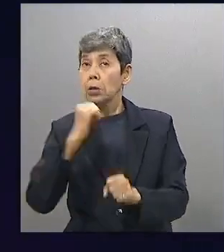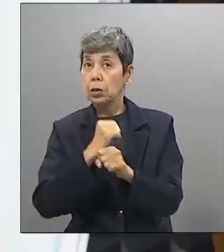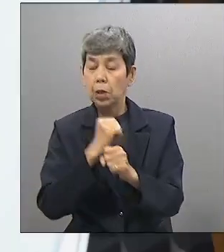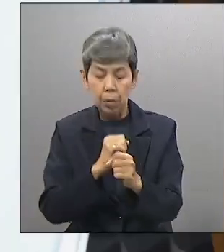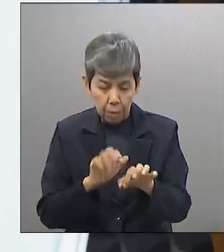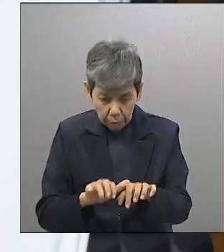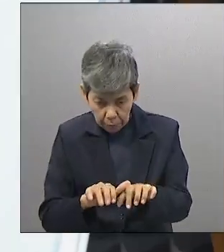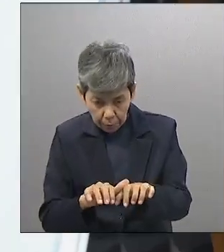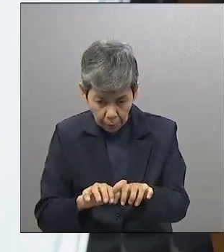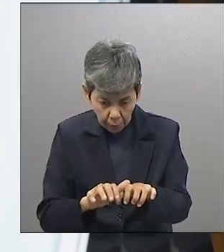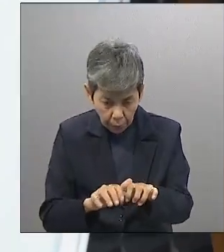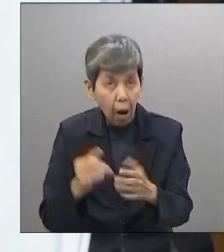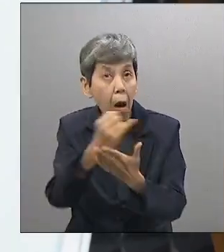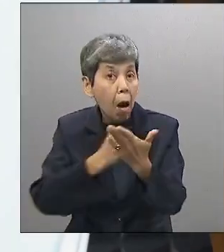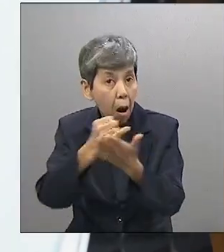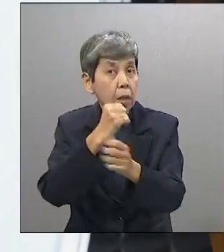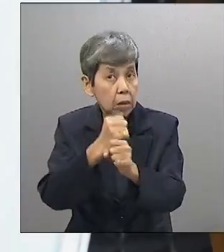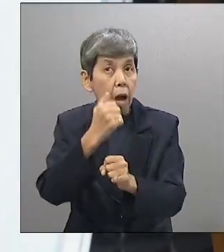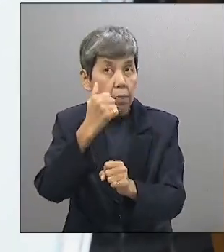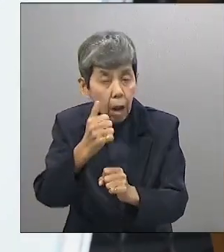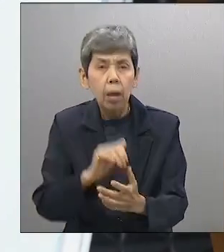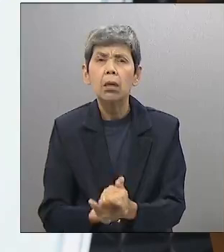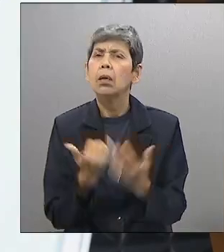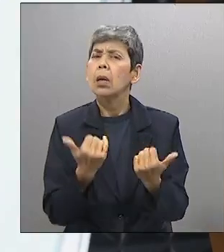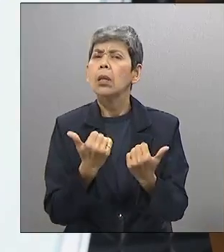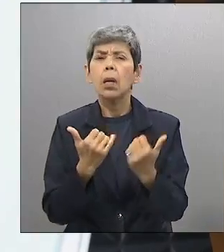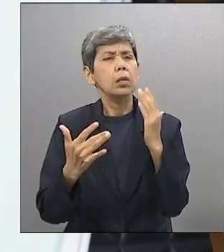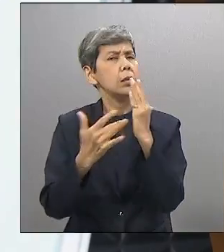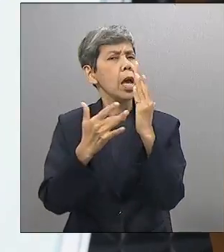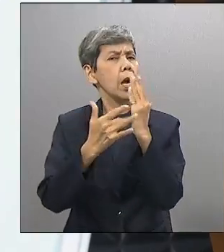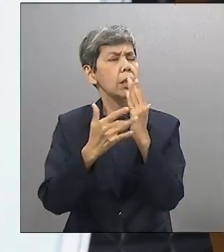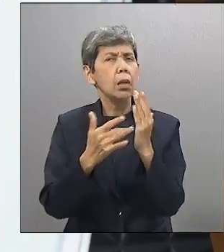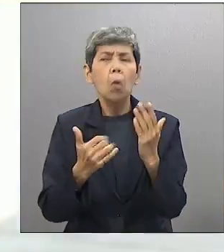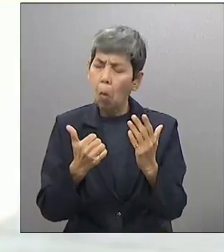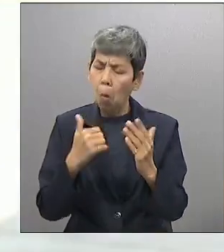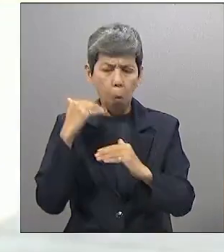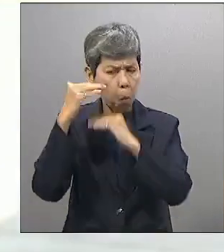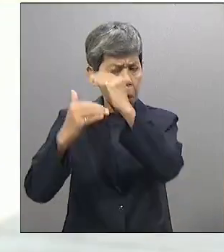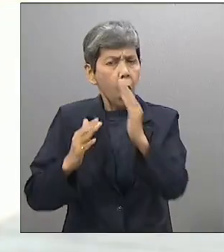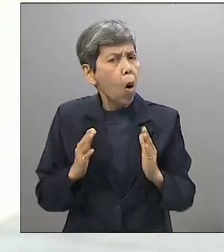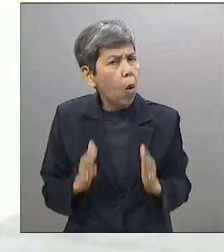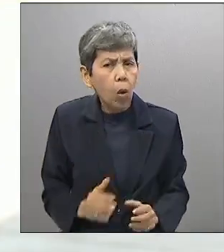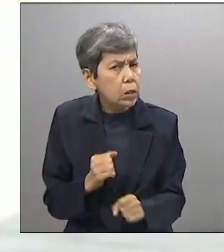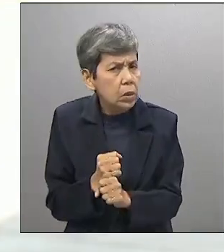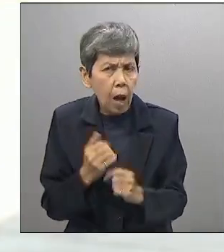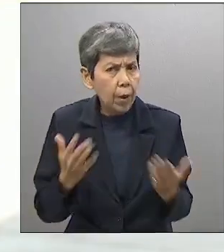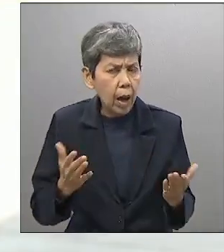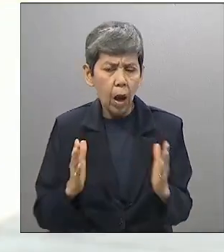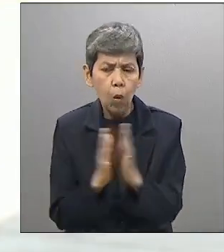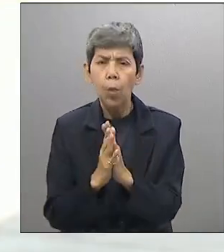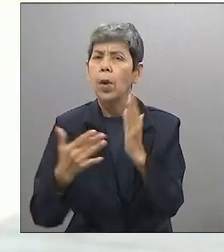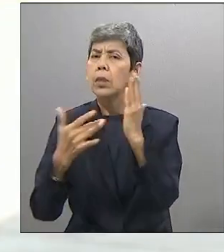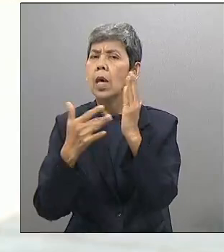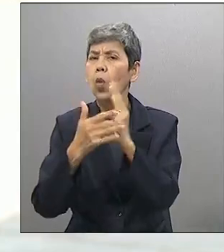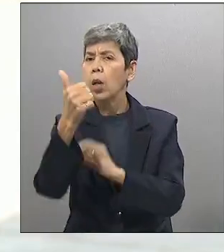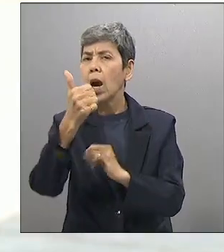กำถามให้ AI วัดรูปก็ได้ในโกแบบนั้นแล้วมนุย์จะทำนนที่ยงไจะอยู่ยัไงรวมกกับ AIเรา